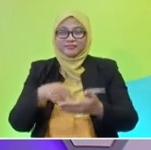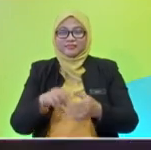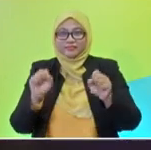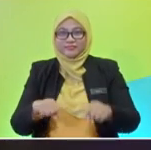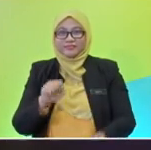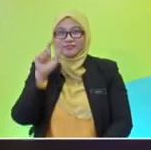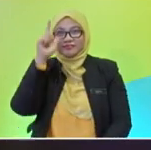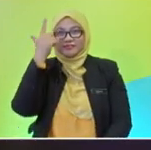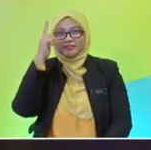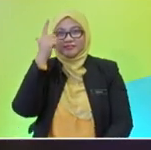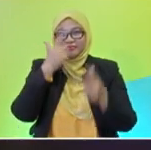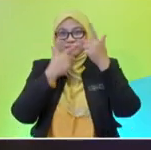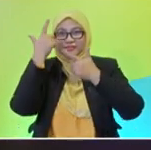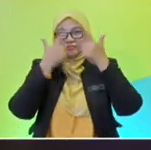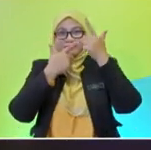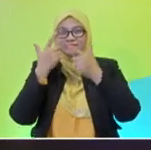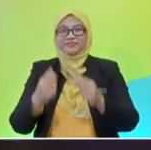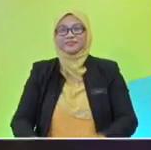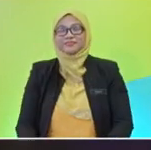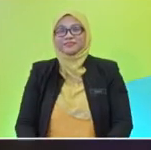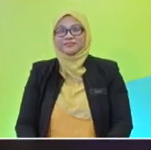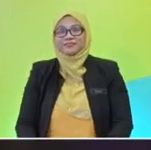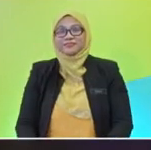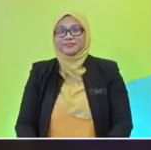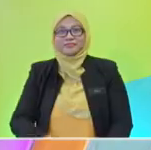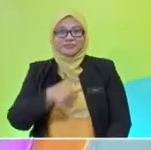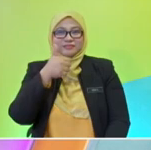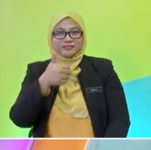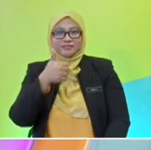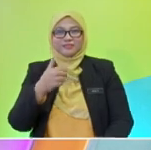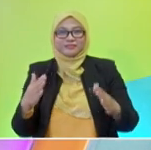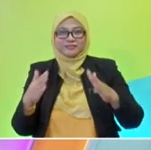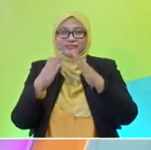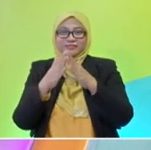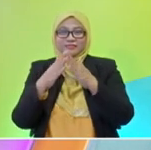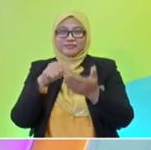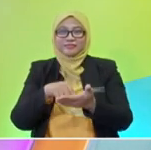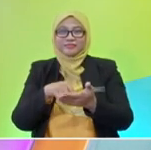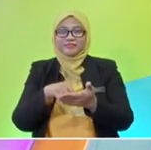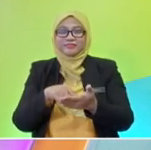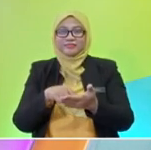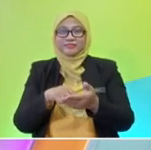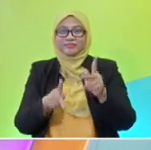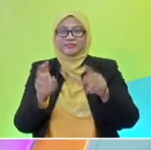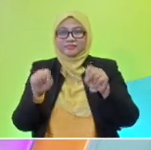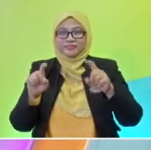Sebenarnya saya setuju cerita saya begitu menarik ini dan saya rasa kalau kita ke sana